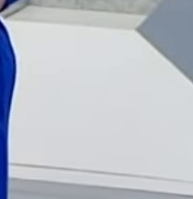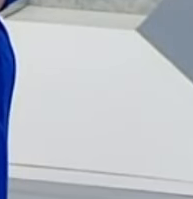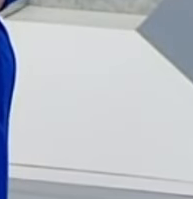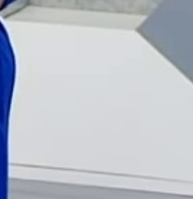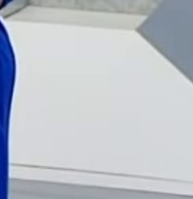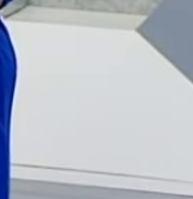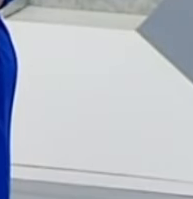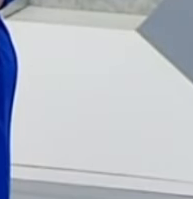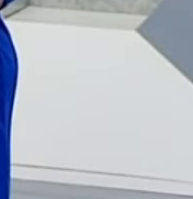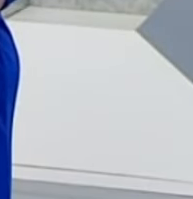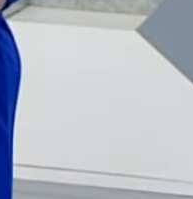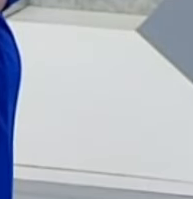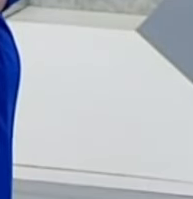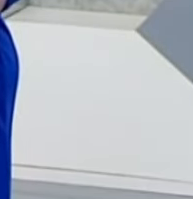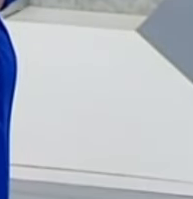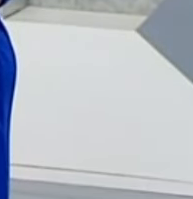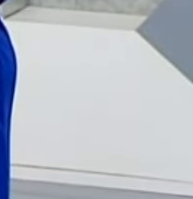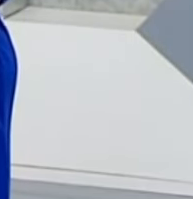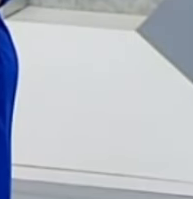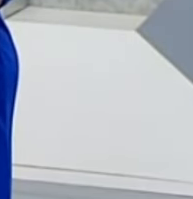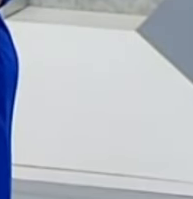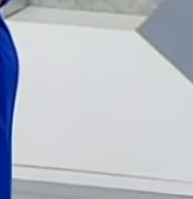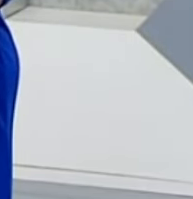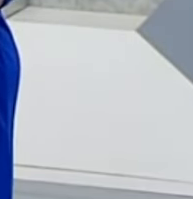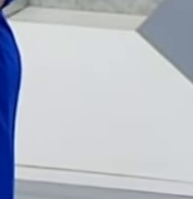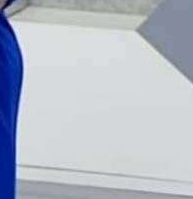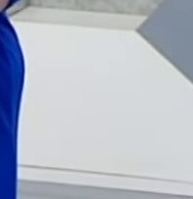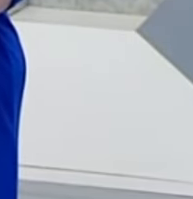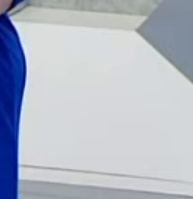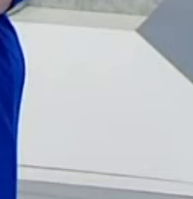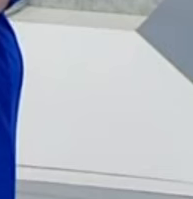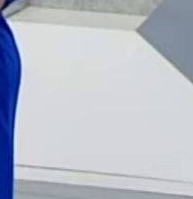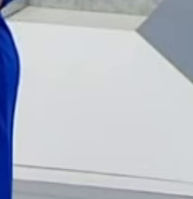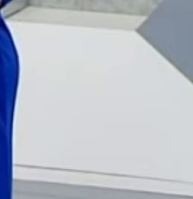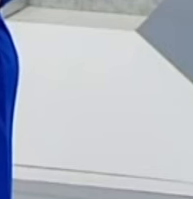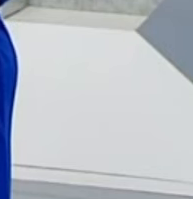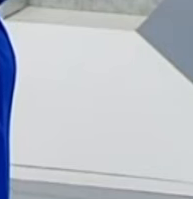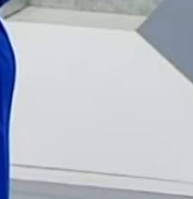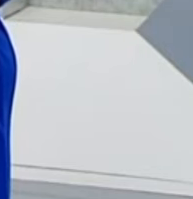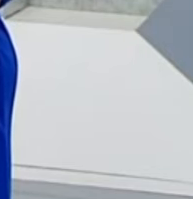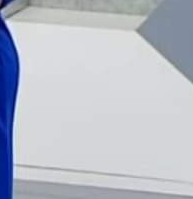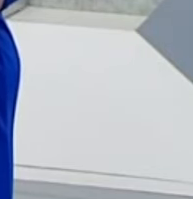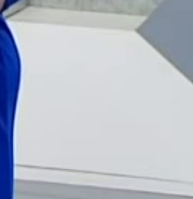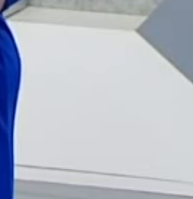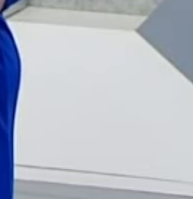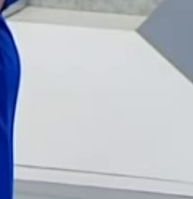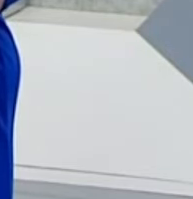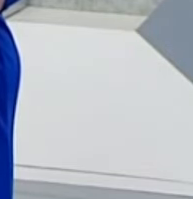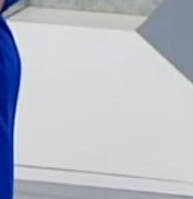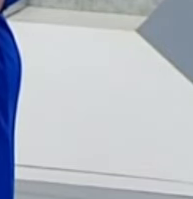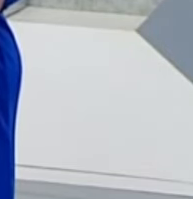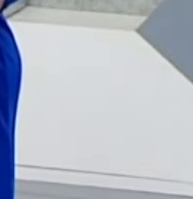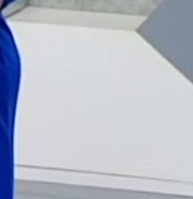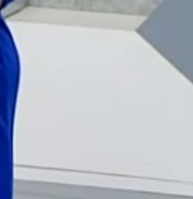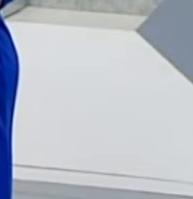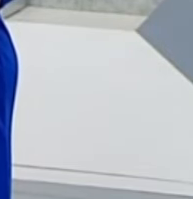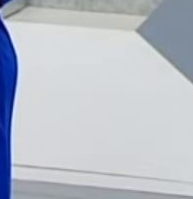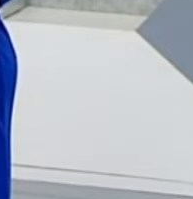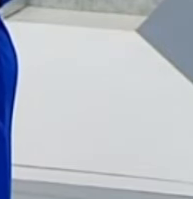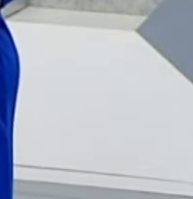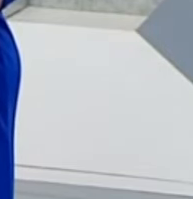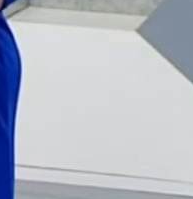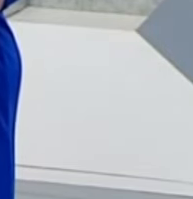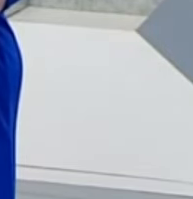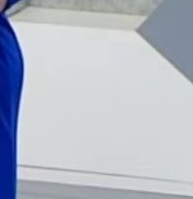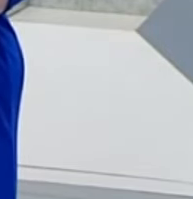Kapuso, para sa mga maiinit na balita, mag-subscribe sa GMA Integrated News sa YouTube. Sa mga kapuso naman abroad, subaybayan nyo kami sa